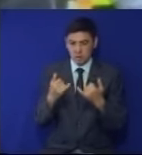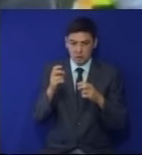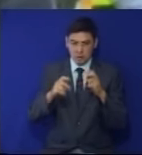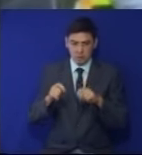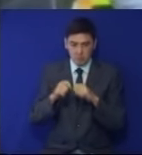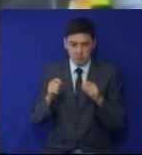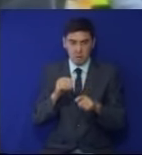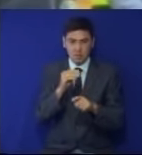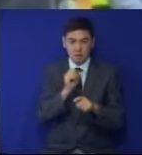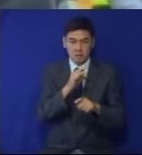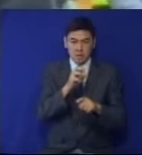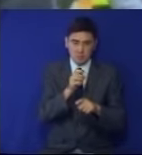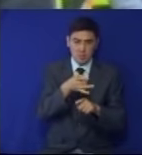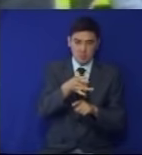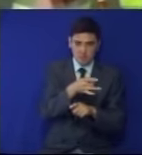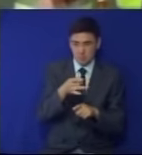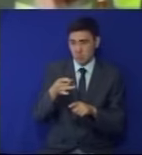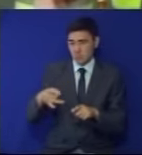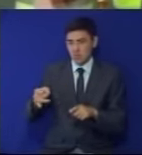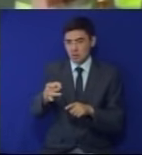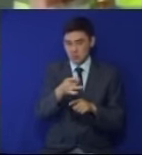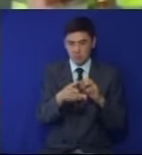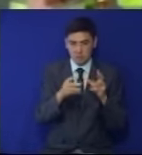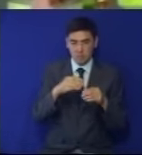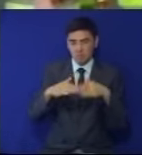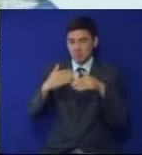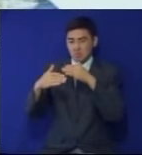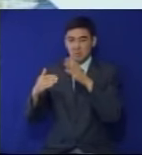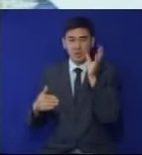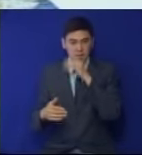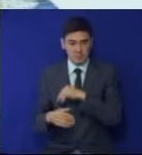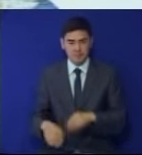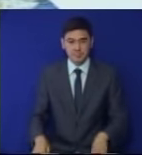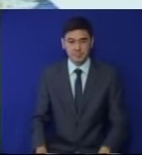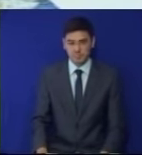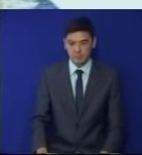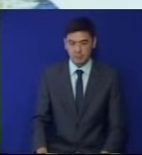Жарма ауданымен қатар жалпы облыстың дамуына үлкен үлес қосады деген ойдамыз.